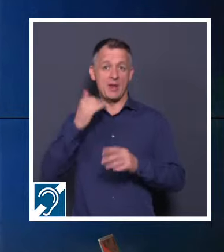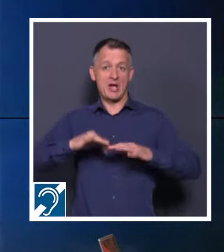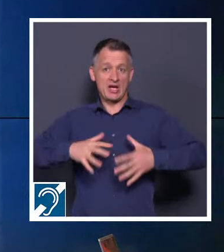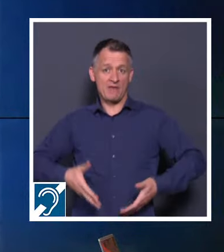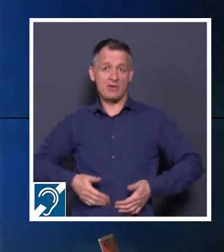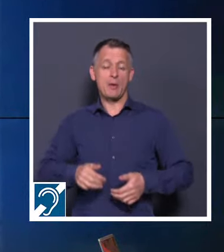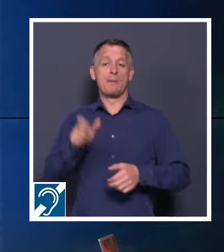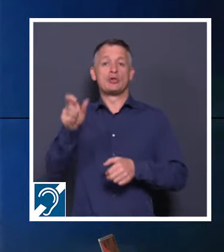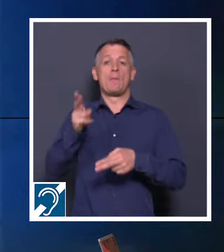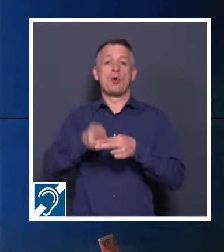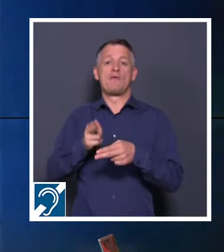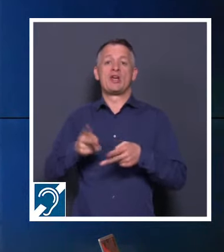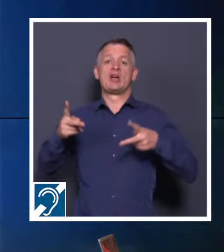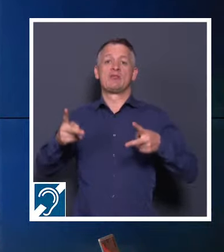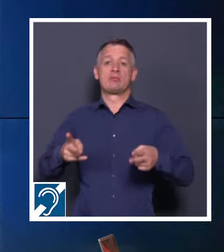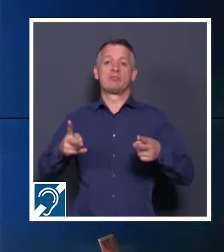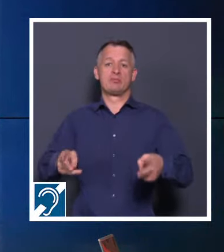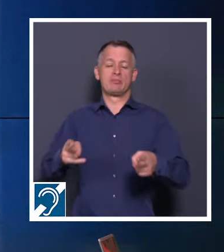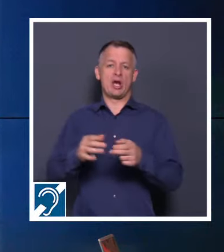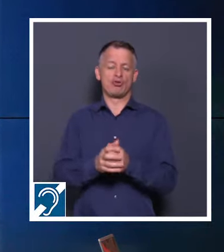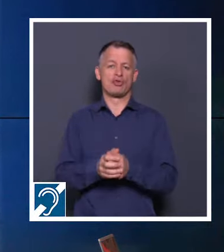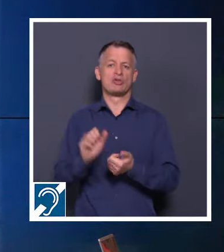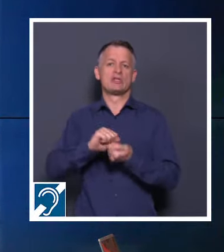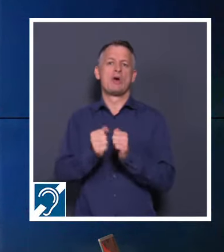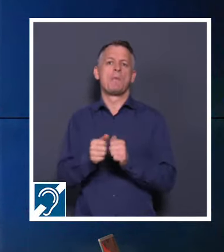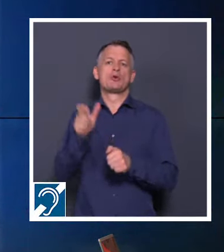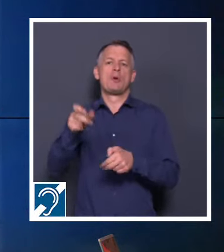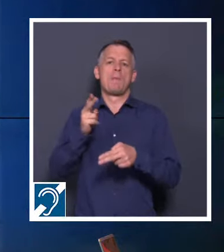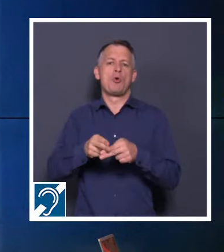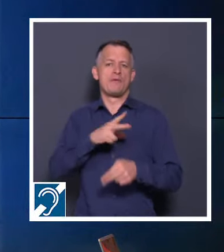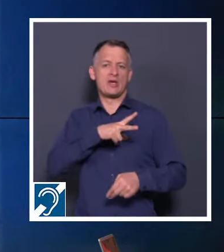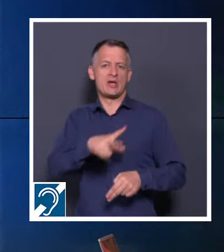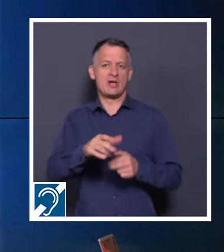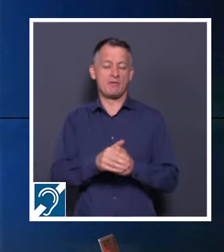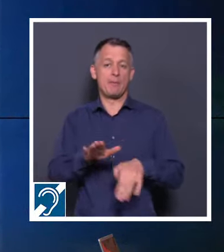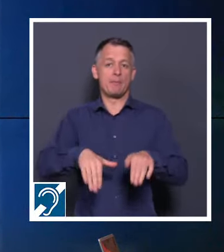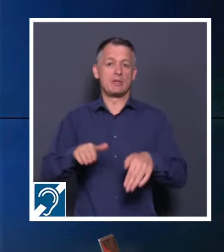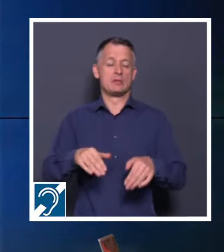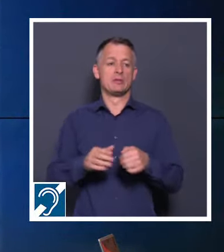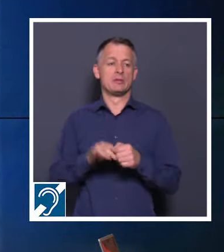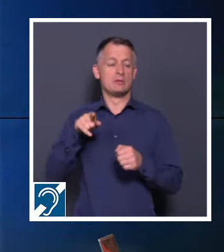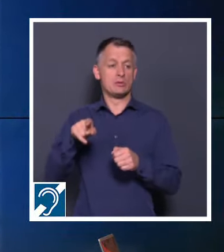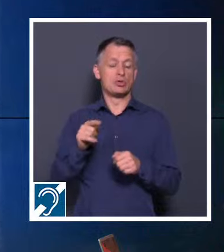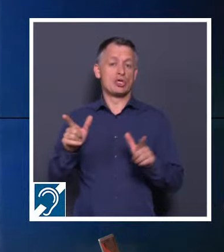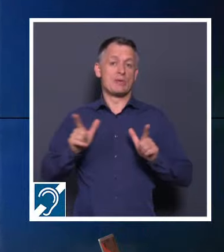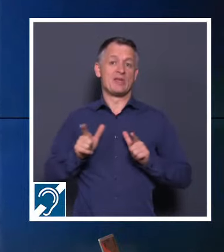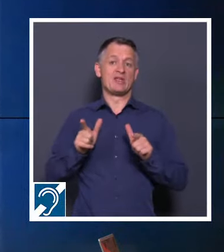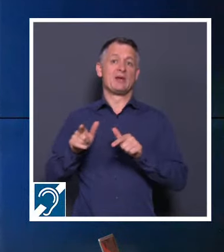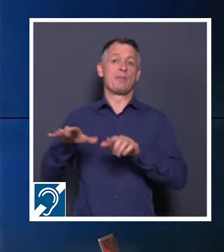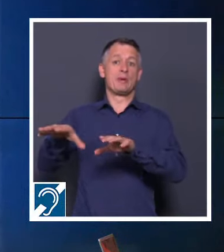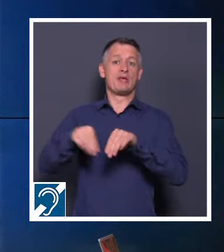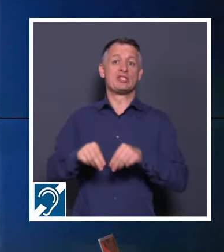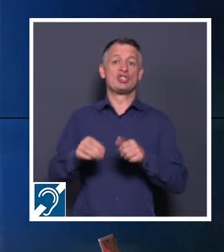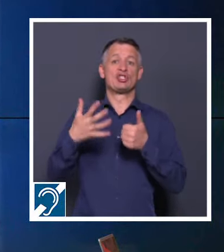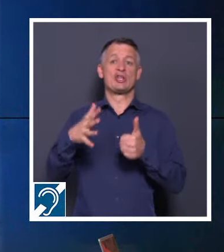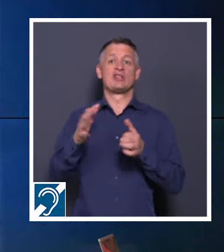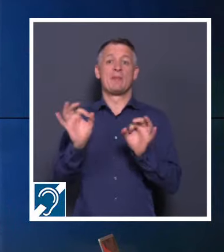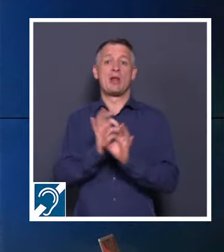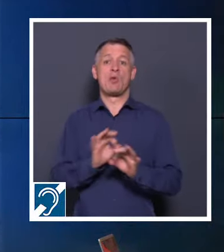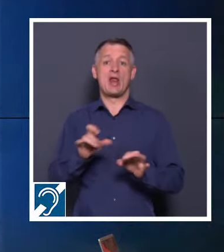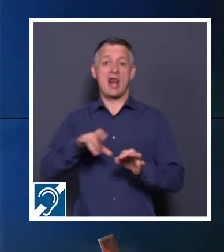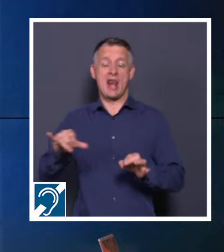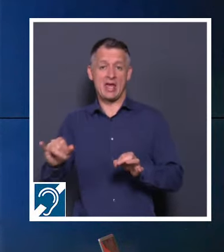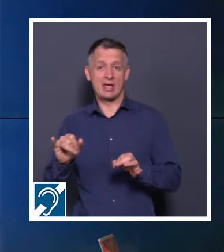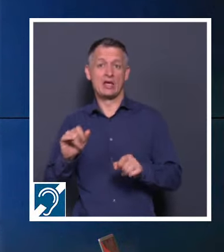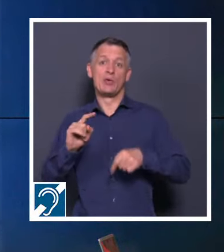cancer sau bolnavii cronici. Ministerul de Finanțe se așteaptă să încaseze în jur de 600 de milioane de lei anul acesta de